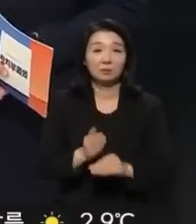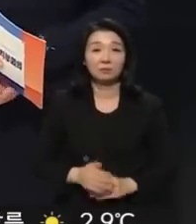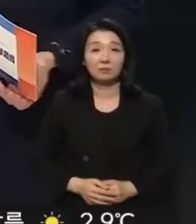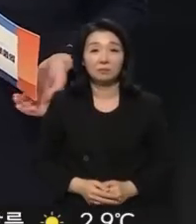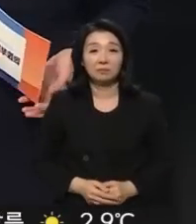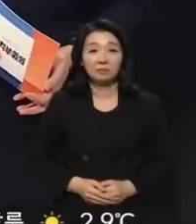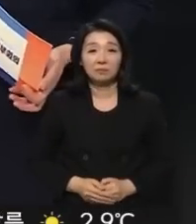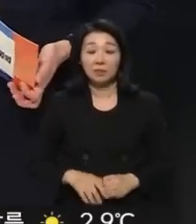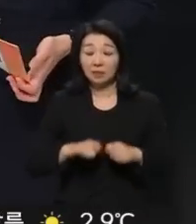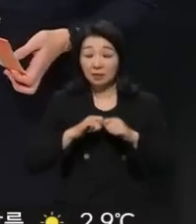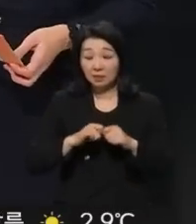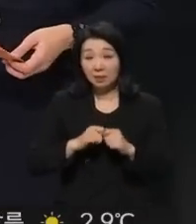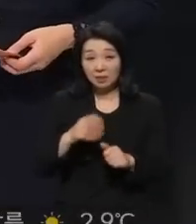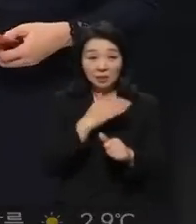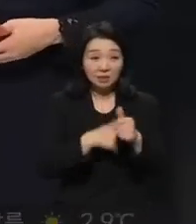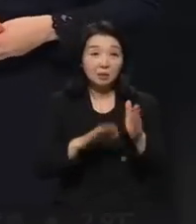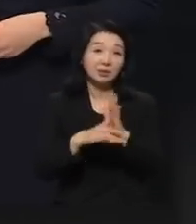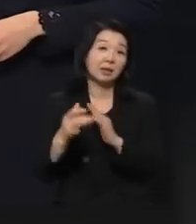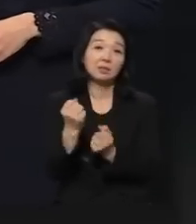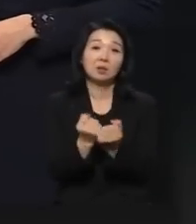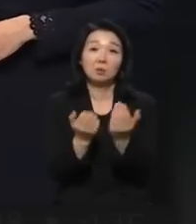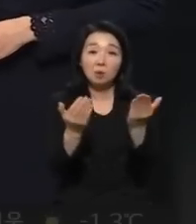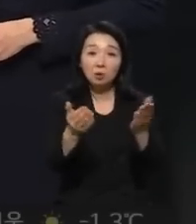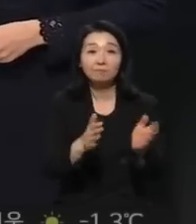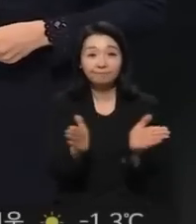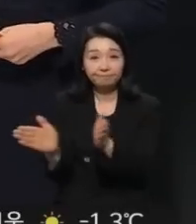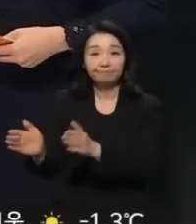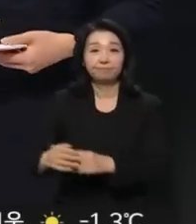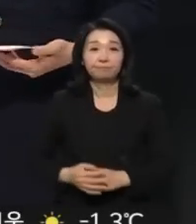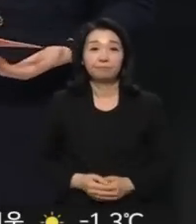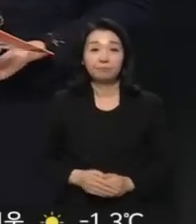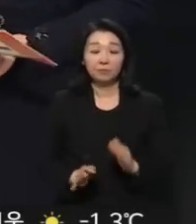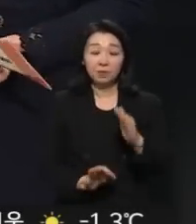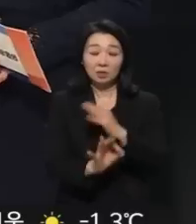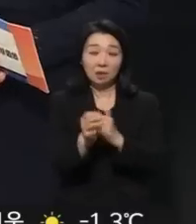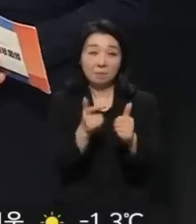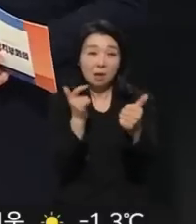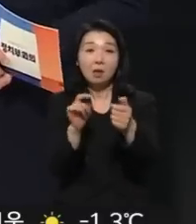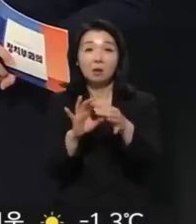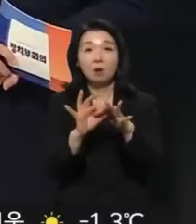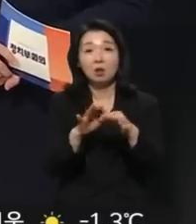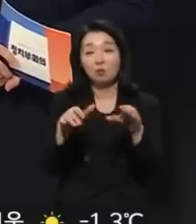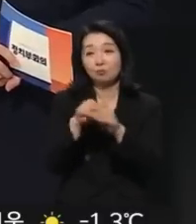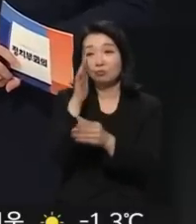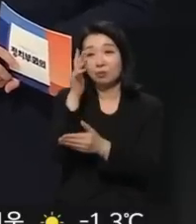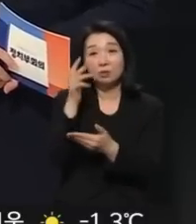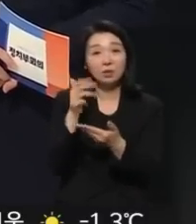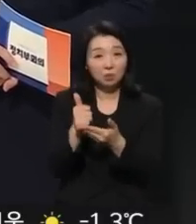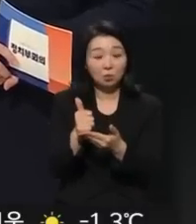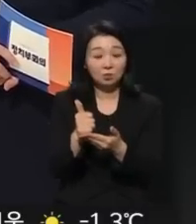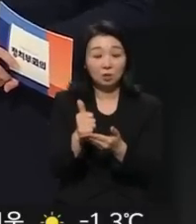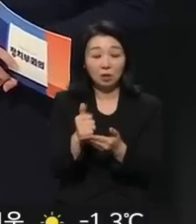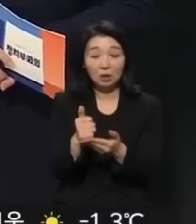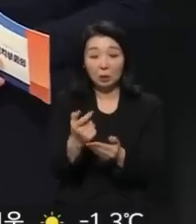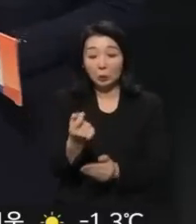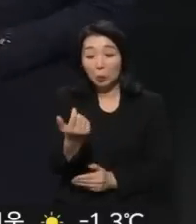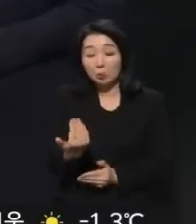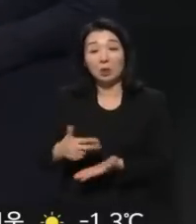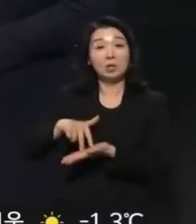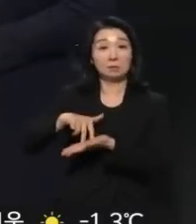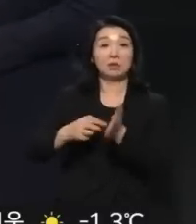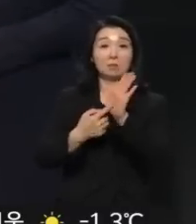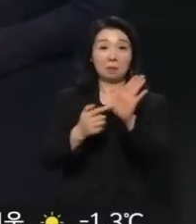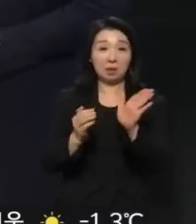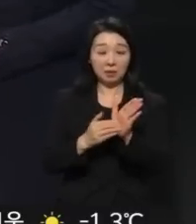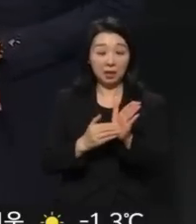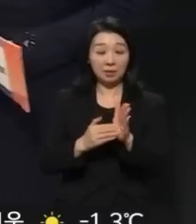자, 좋습니다. 자세한 얘기는 저희가 상황실에서 해보도록 하고요. 서해 피격 사건 관련해서 문재인 전 대통령이 조금 전에 첫 입장을 냈습니다. 그 속보는